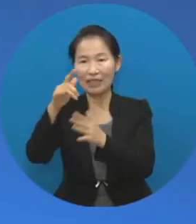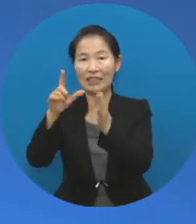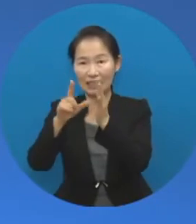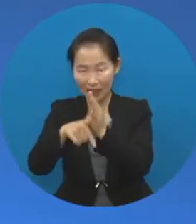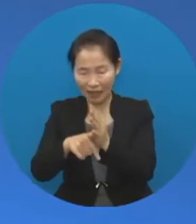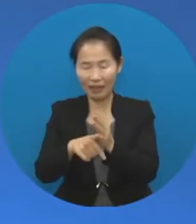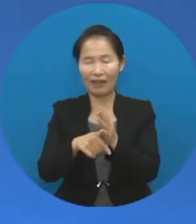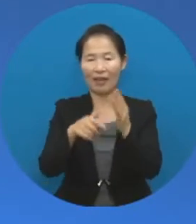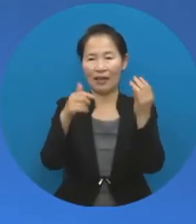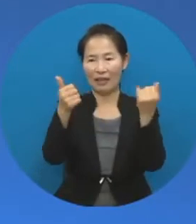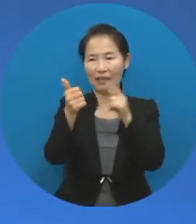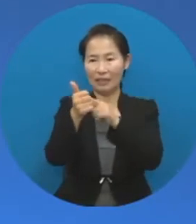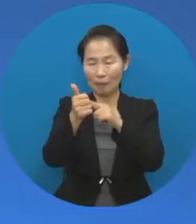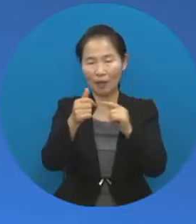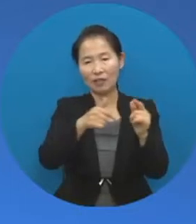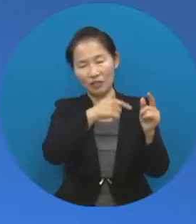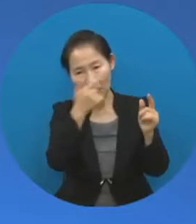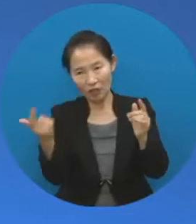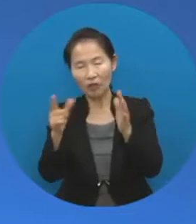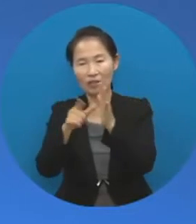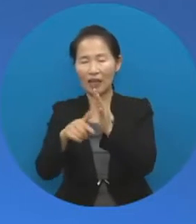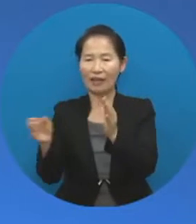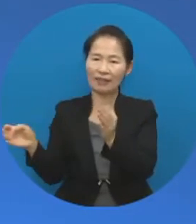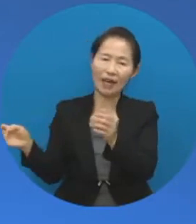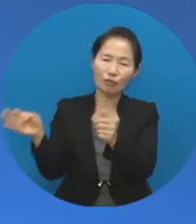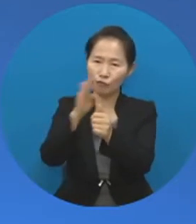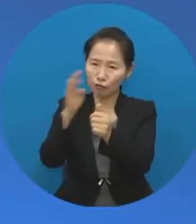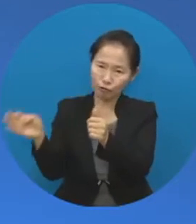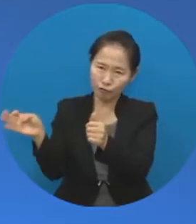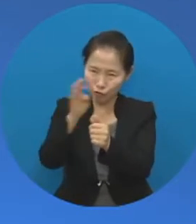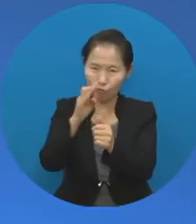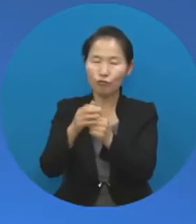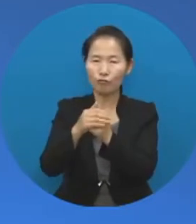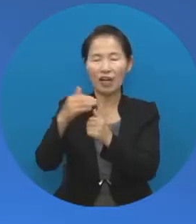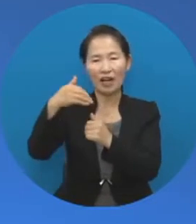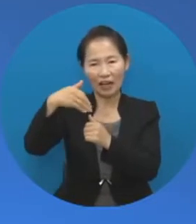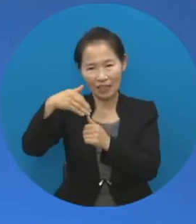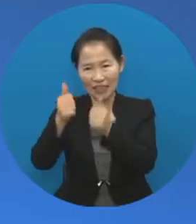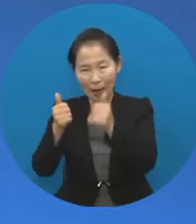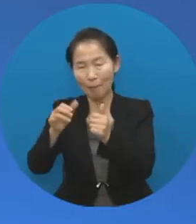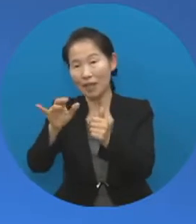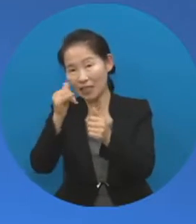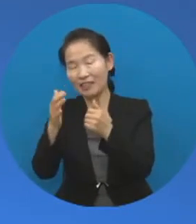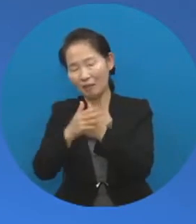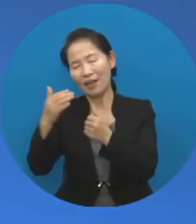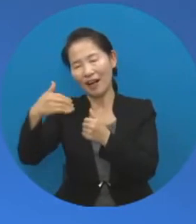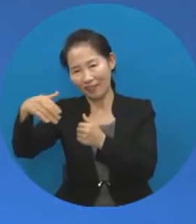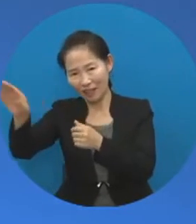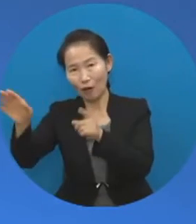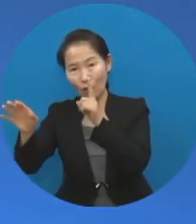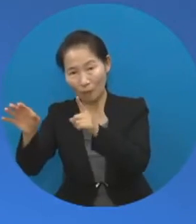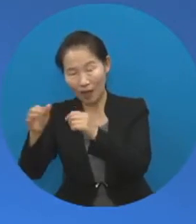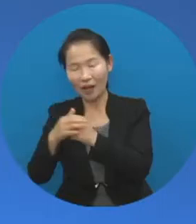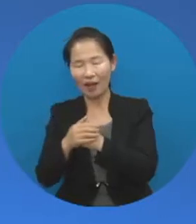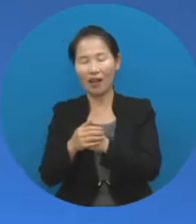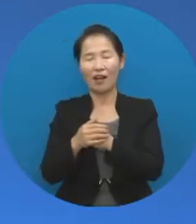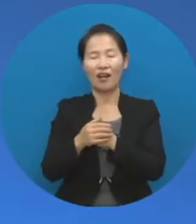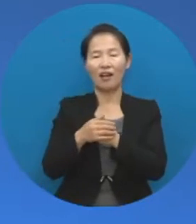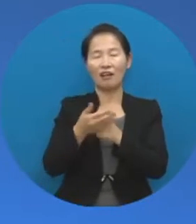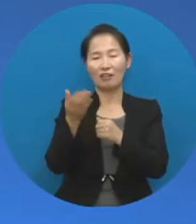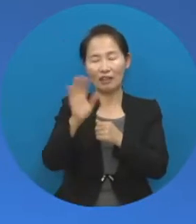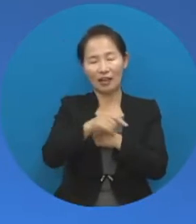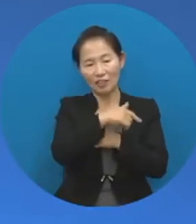탁구가 있다고, 탁구 시합을 가겠다고 해서 그렇게 하세요 하고 예쁘게 말했어요. 그런데 이제 저녁에 퇴근을 하고